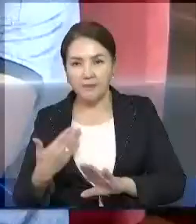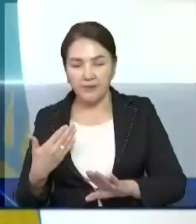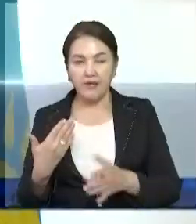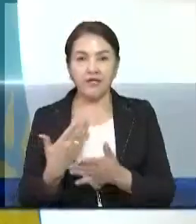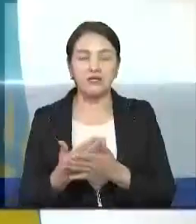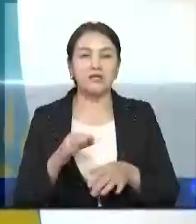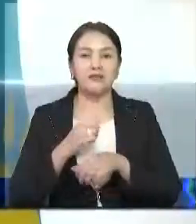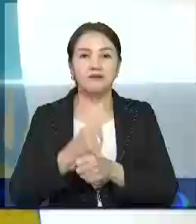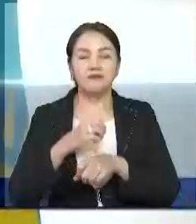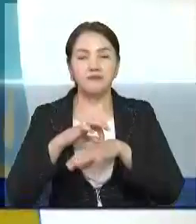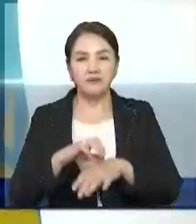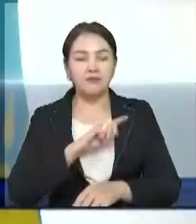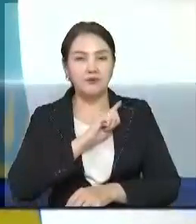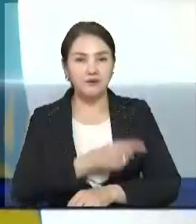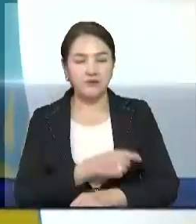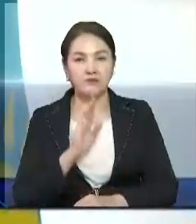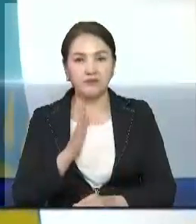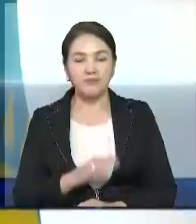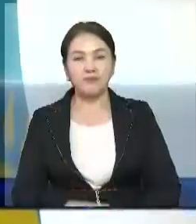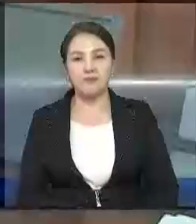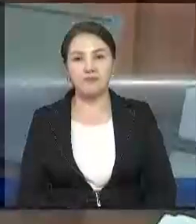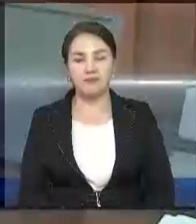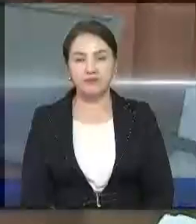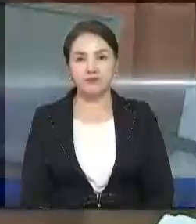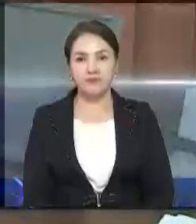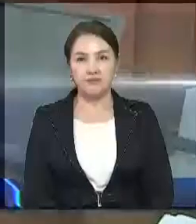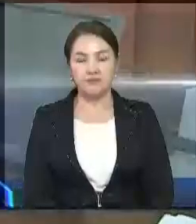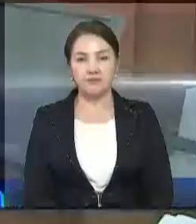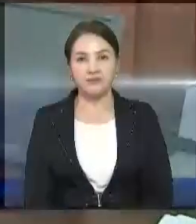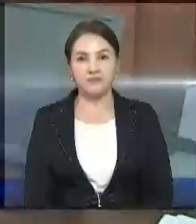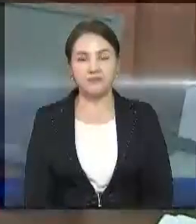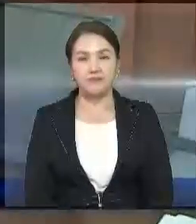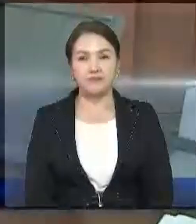бағытында атқарылатын жұмыстарды күшейте түспек. Нұрболат Қуантайұлы, Самат Қалекенов, Ақтөбе телеарнасы.